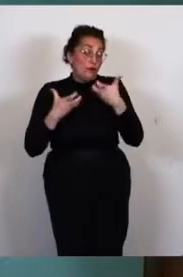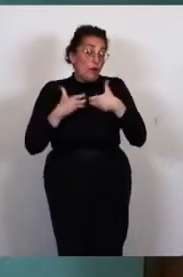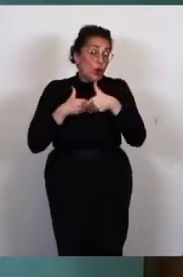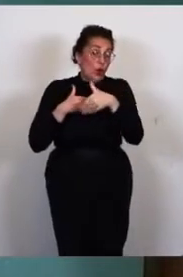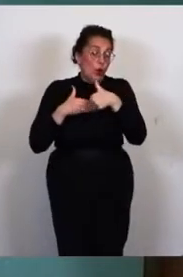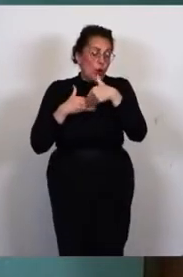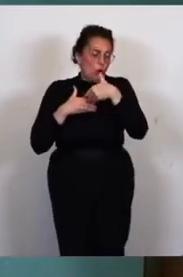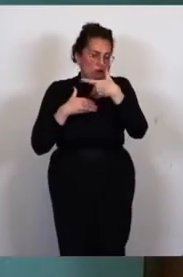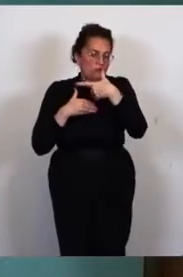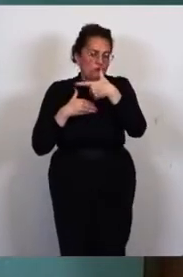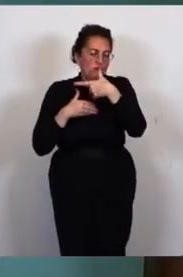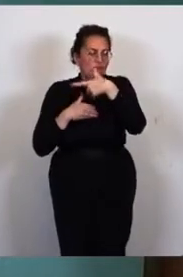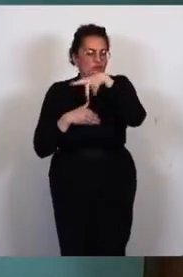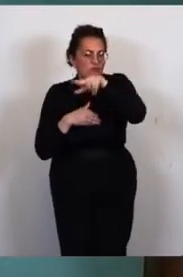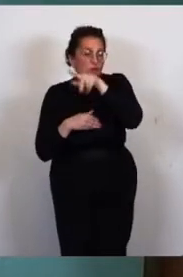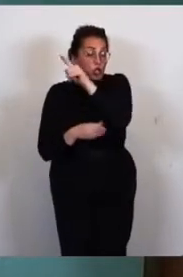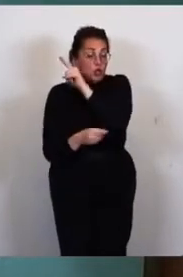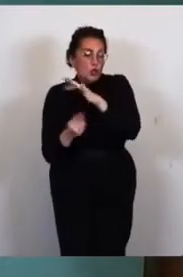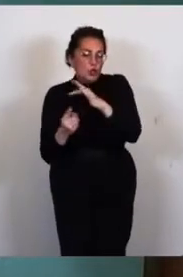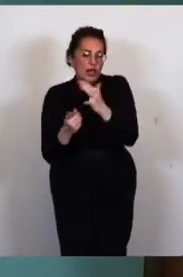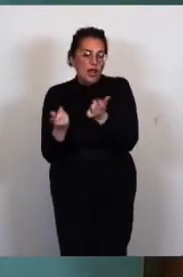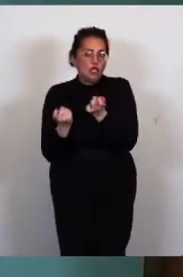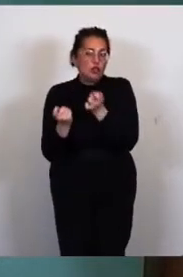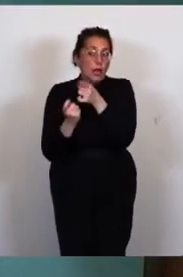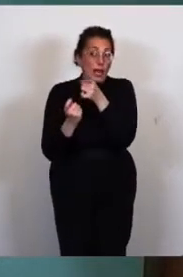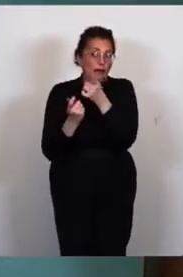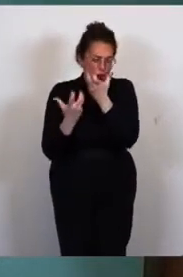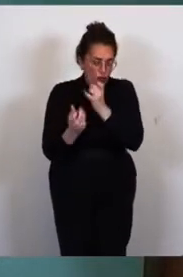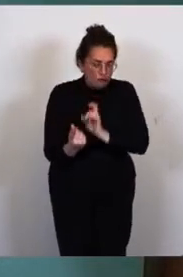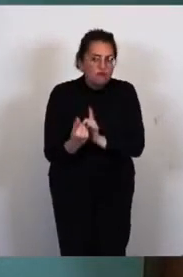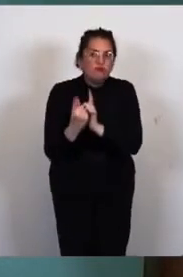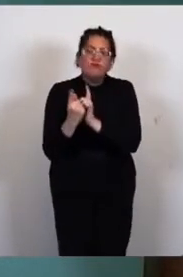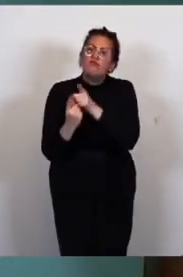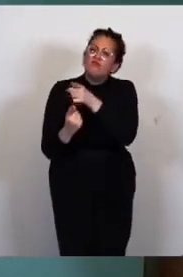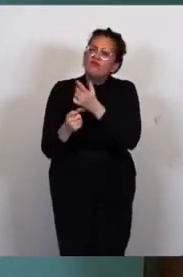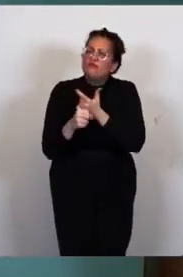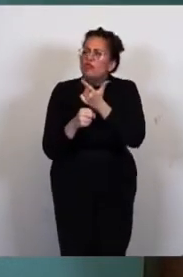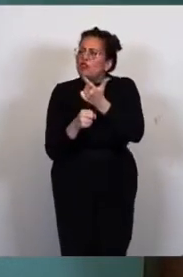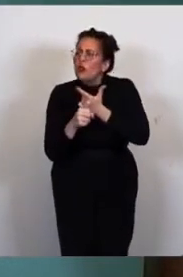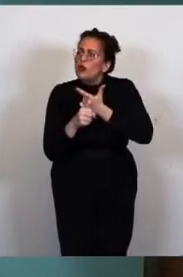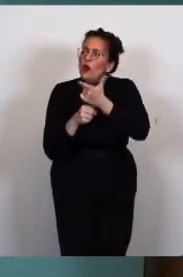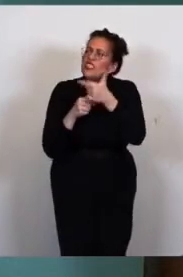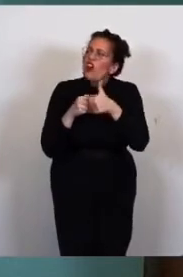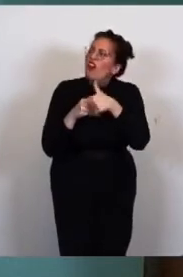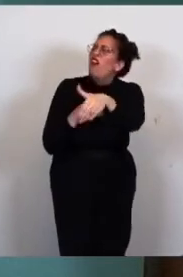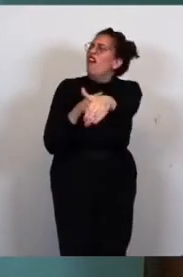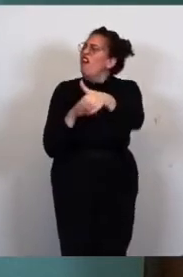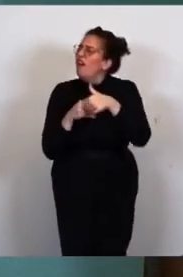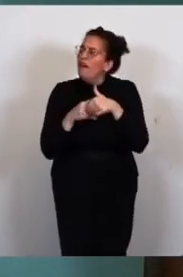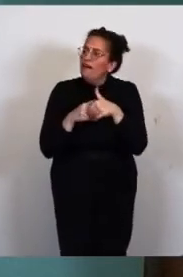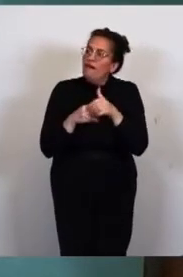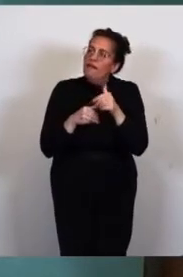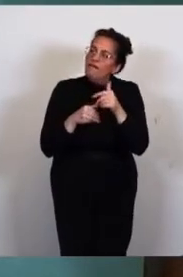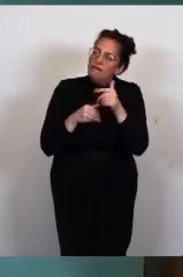sociaux de nous indiquer dans leurs opérations des 2 et 3 prochaines années dans quelle mesure on pourrait imaginer